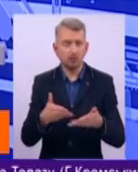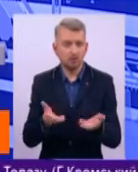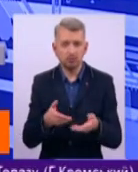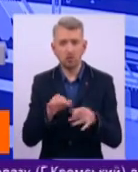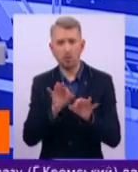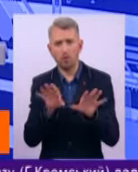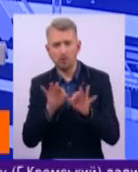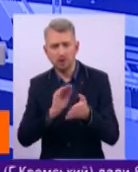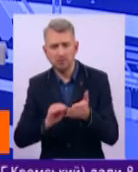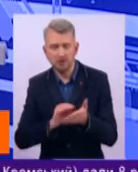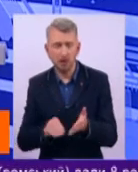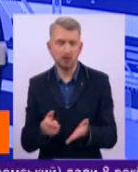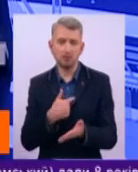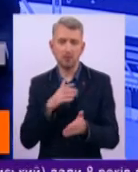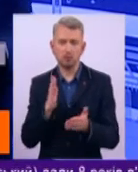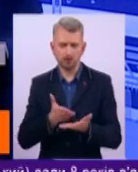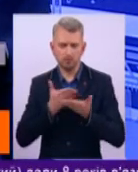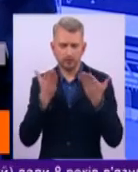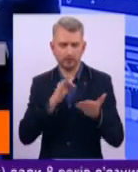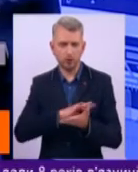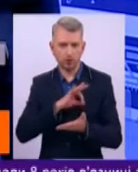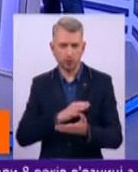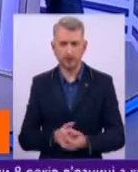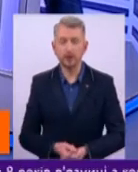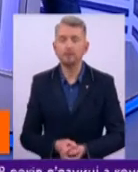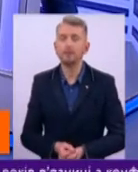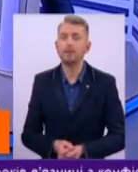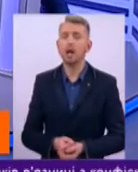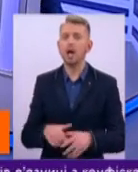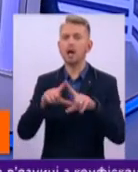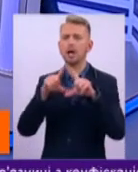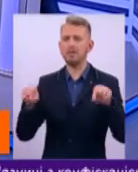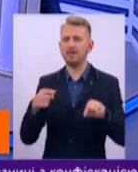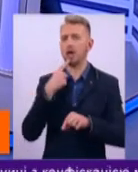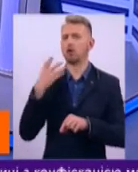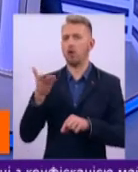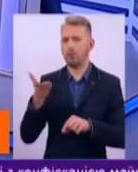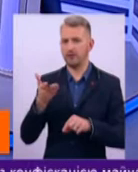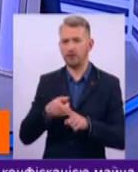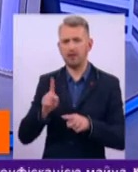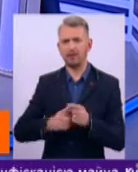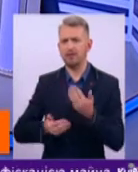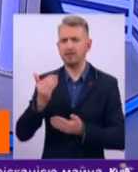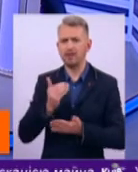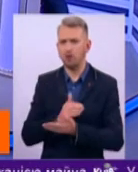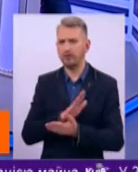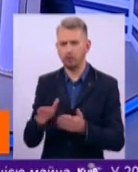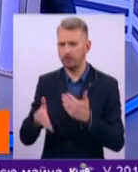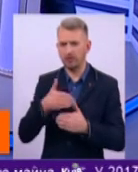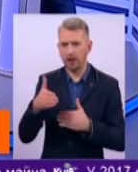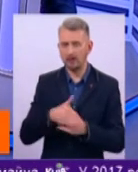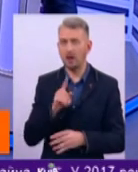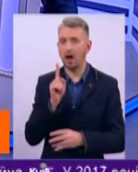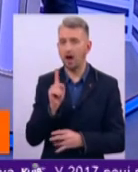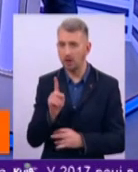будемо зачитувати під час ефіру. Власне, будемо розпочинати. Отже, кремлівська доповідь. Це не остаточно вже запровадження санкцій,